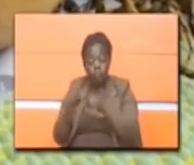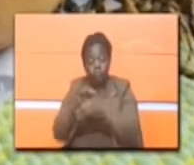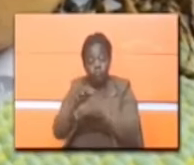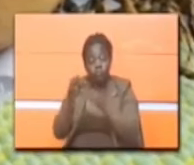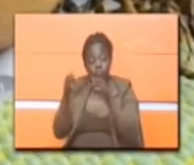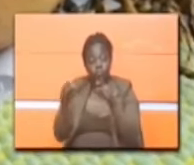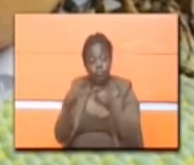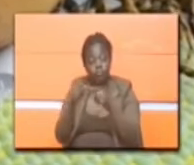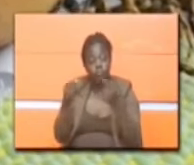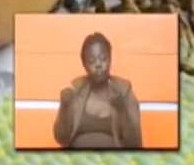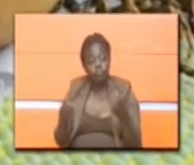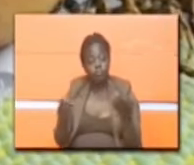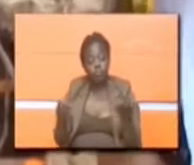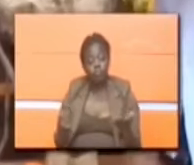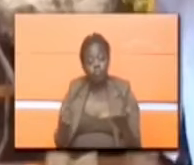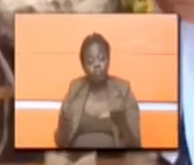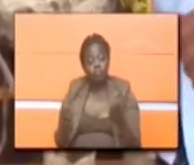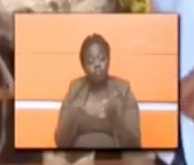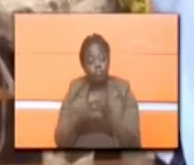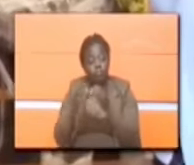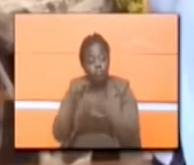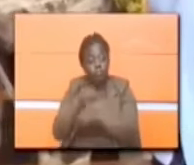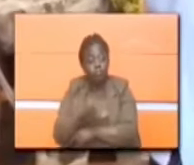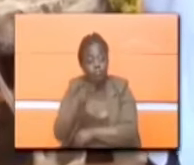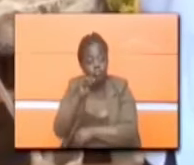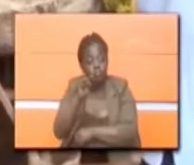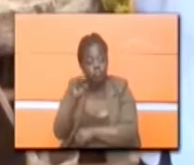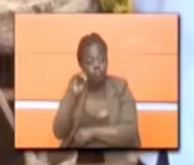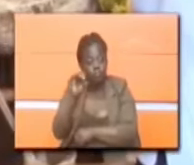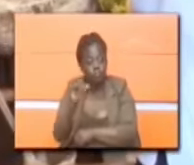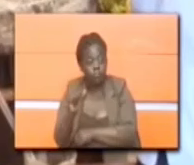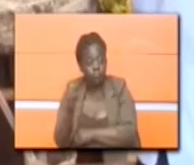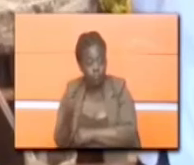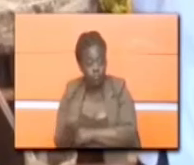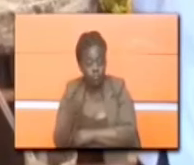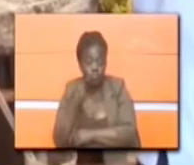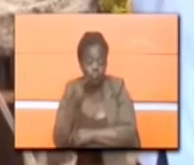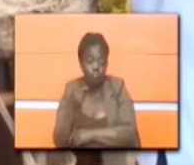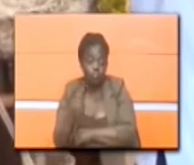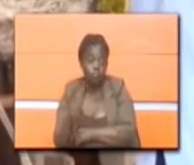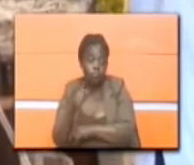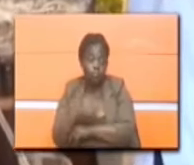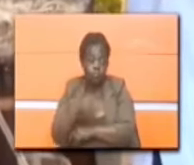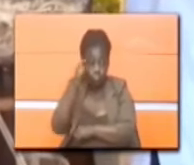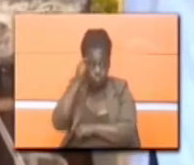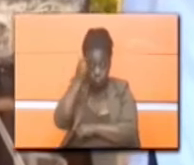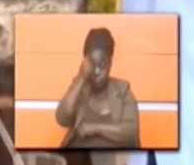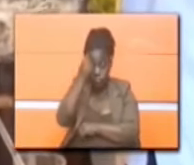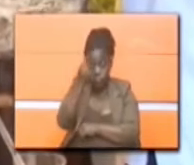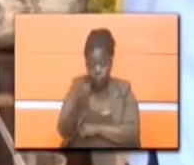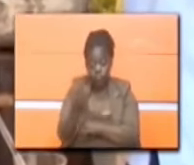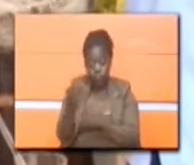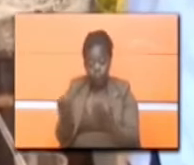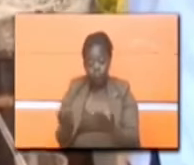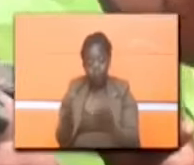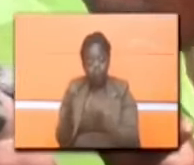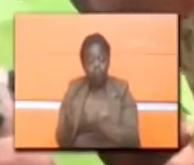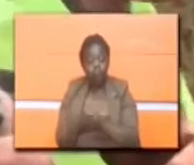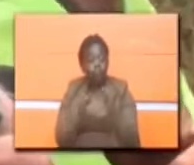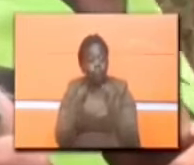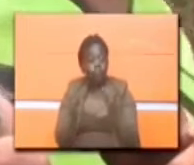ebintu mu nsigo za ovakedo. Era akulira essomero Maria Goletti Weeraga agambye nti amasomero ga gavumenti engabo gajulumizza